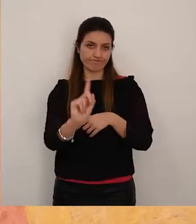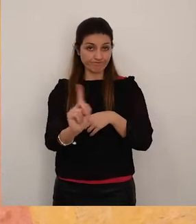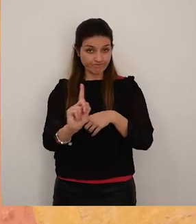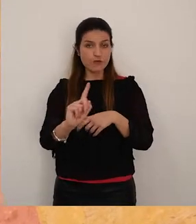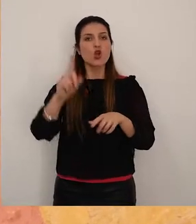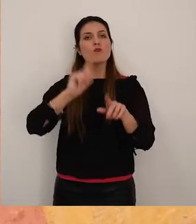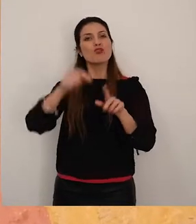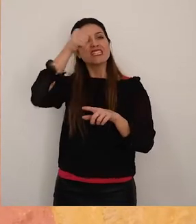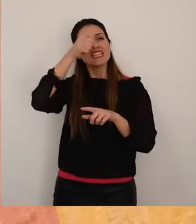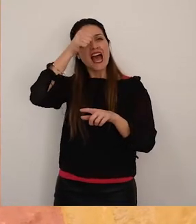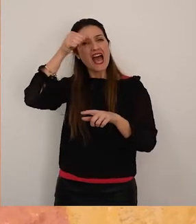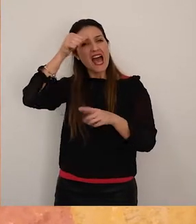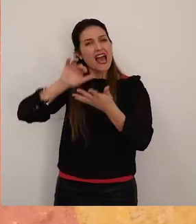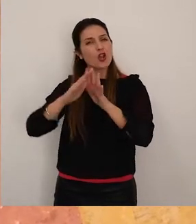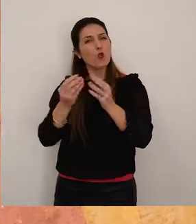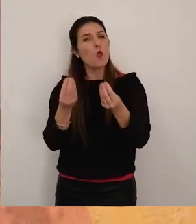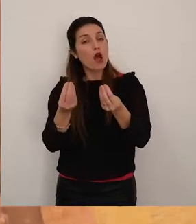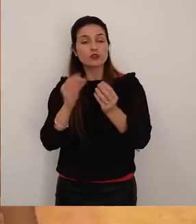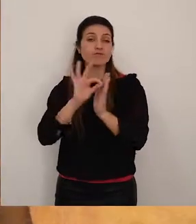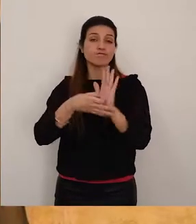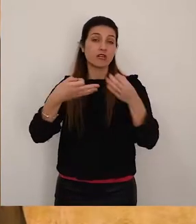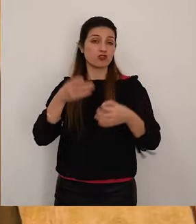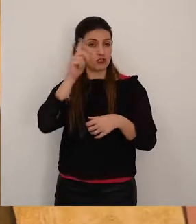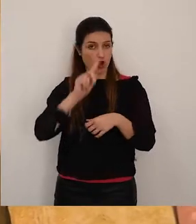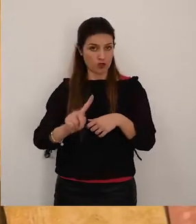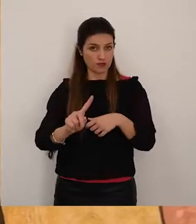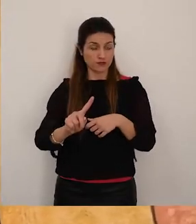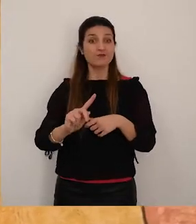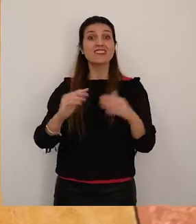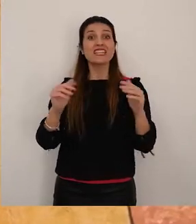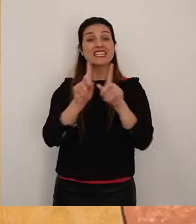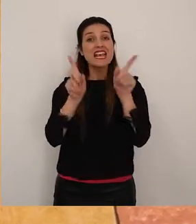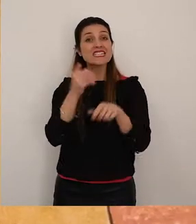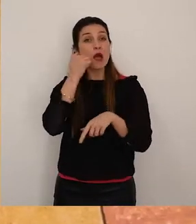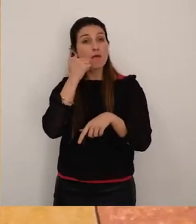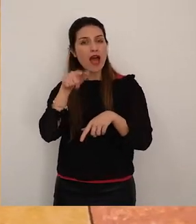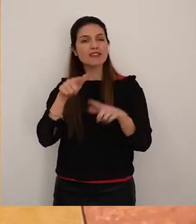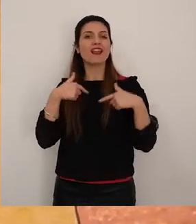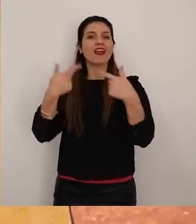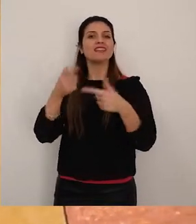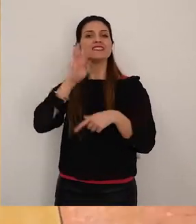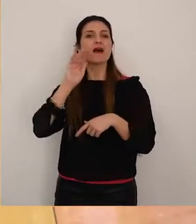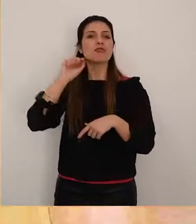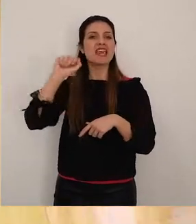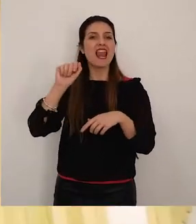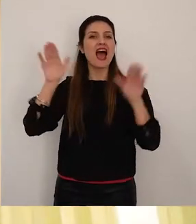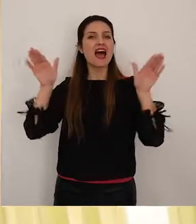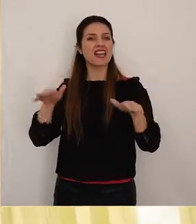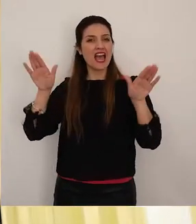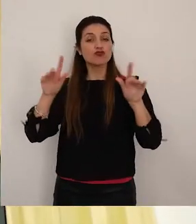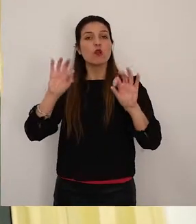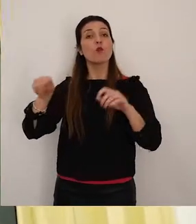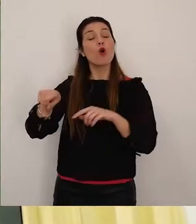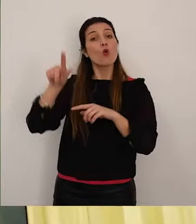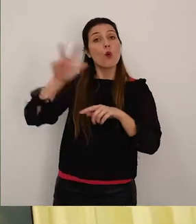sua consacrazione. La matrice chiesa fu costruita e dedicata a San Michele Arcangelo, principe degli angeli